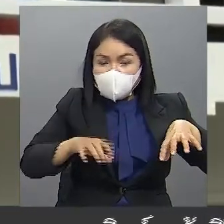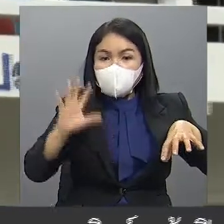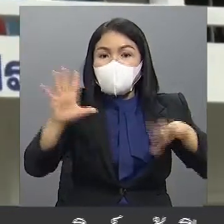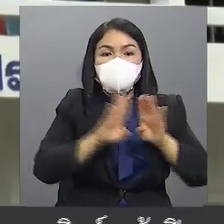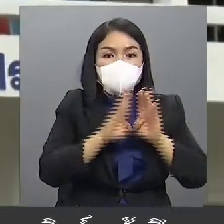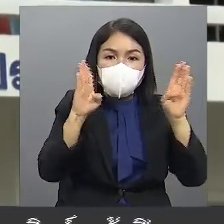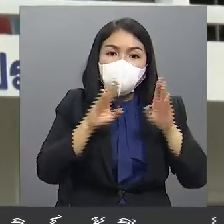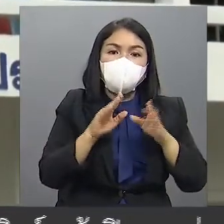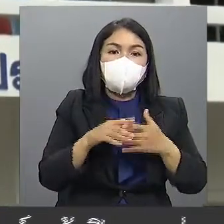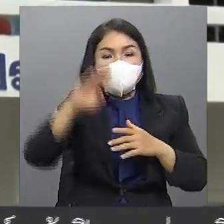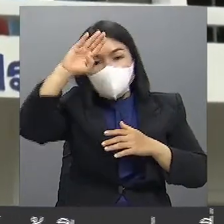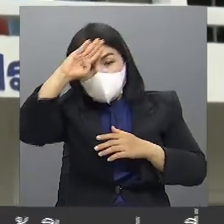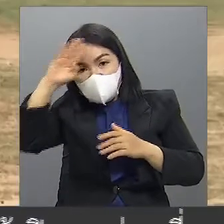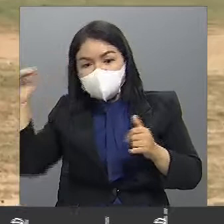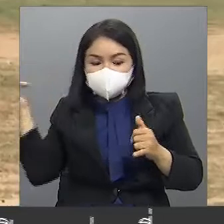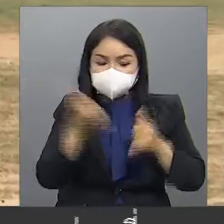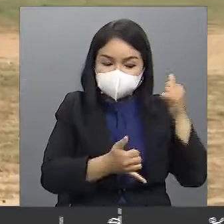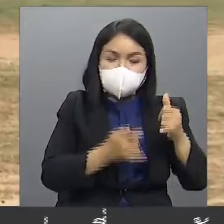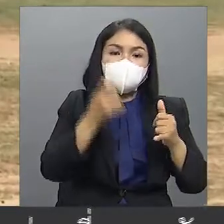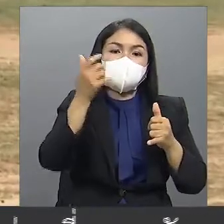ทันทีหากมีผู้ป่วยเพิ่มค่ะ